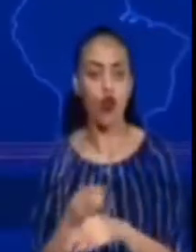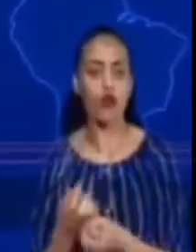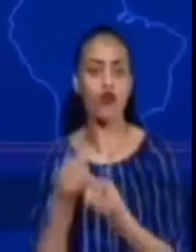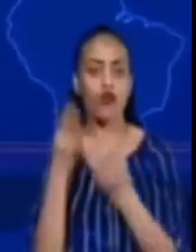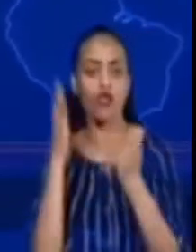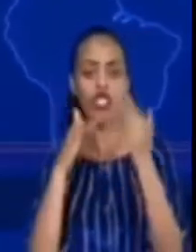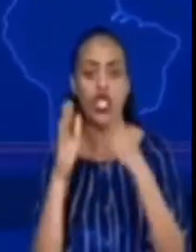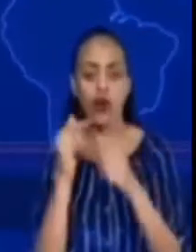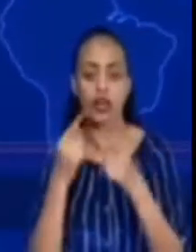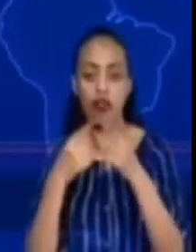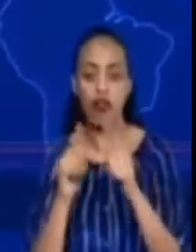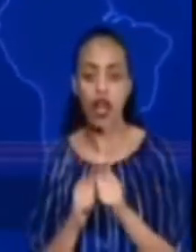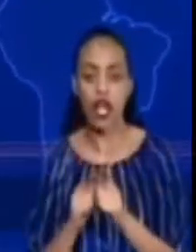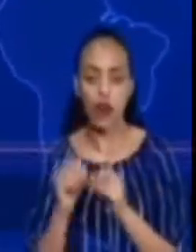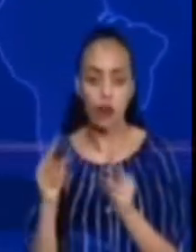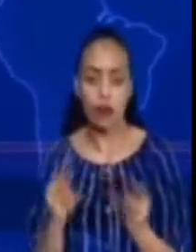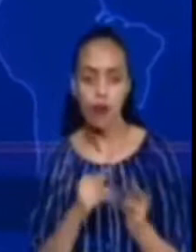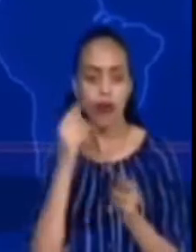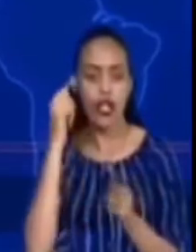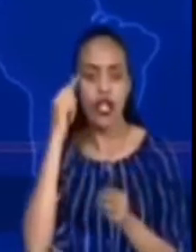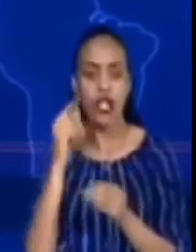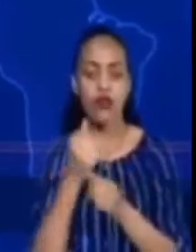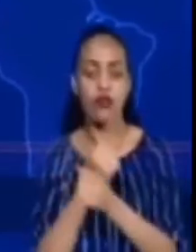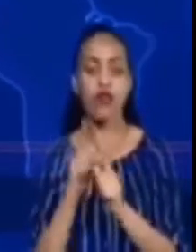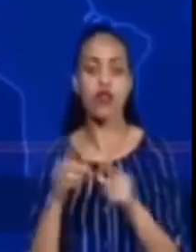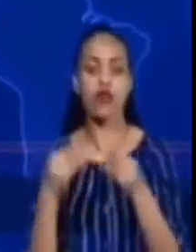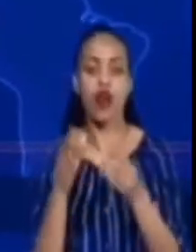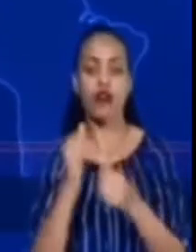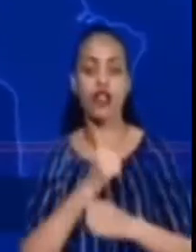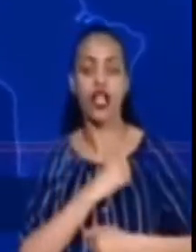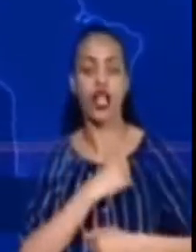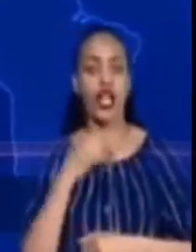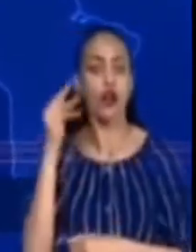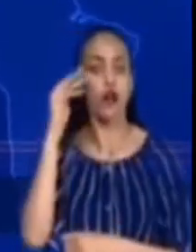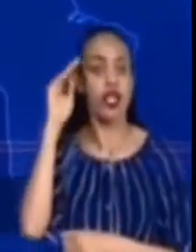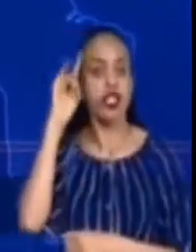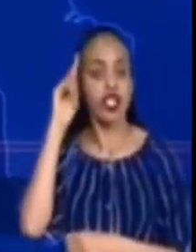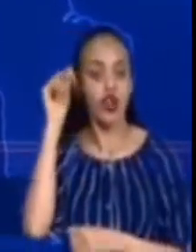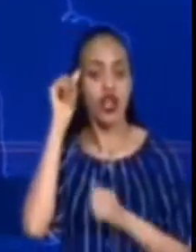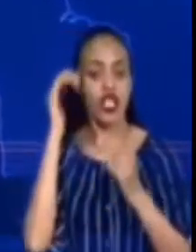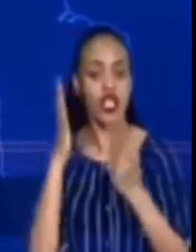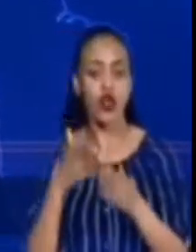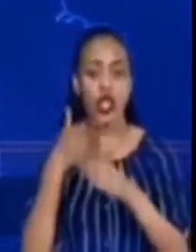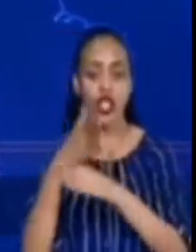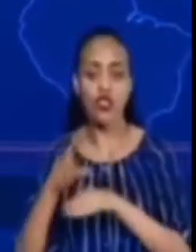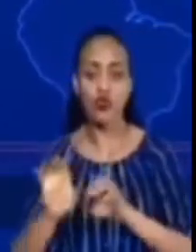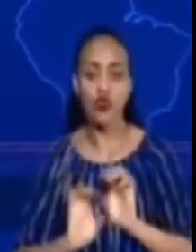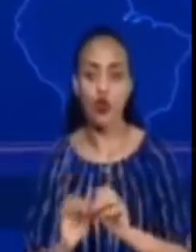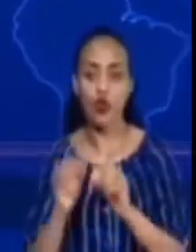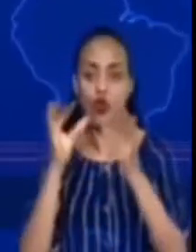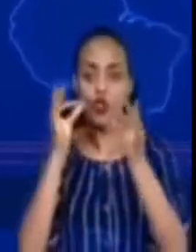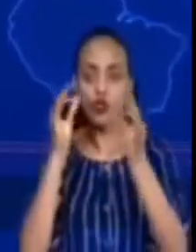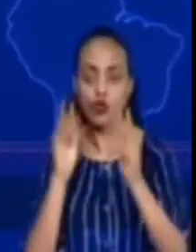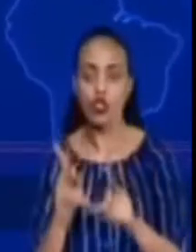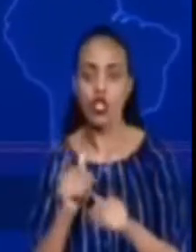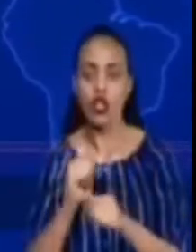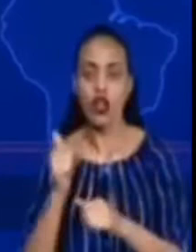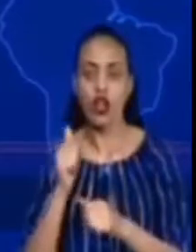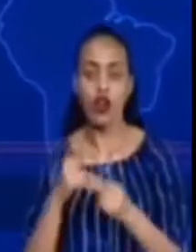አለቦት ብዬ ነው ደም ግፊት አለቦት ብዬ ነው ኮሌስትሮል አለቦት ብዬ ነው አቃለሁ የግር መሸማቀቅም